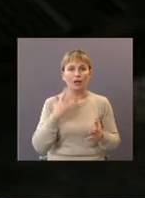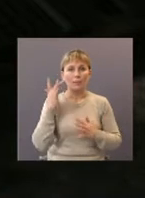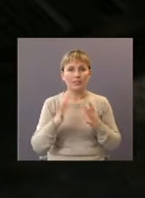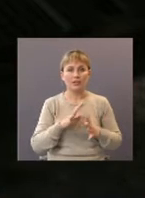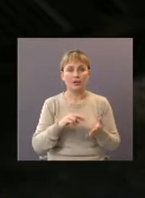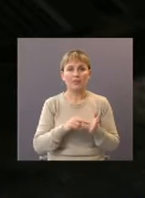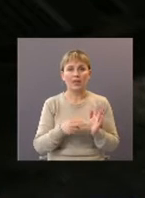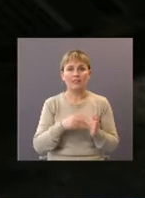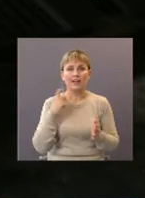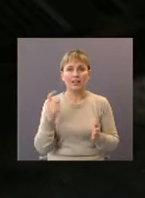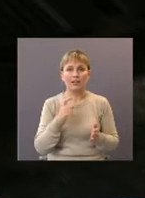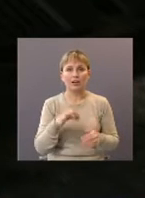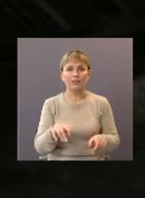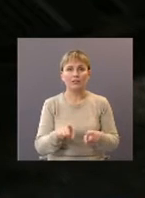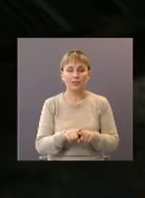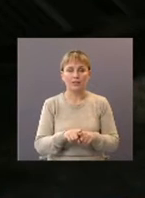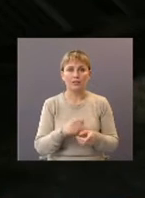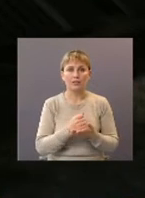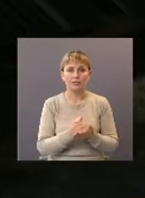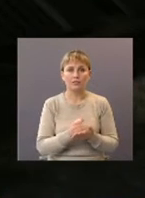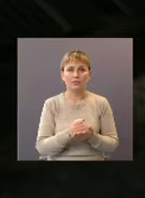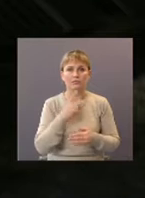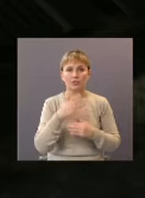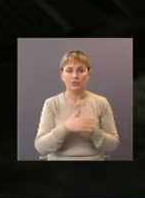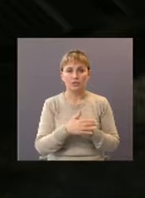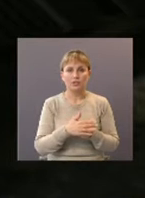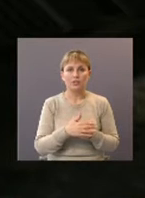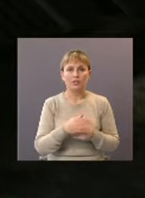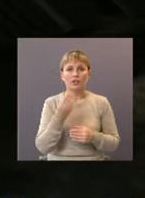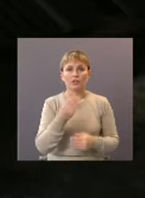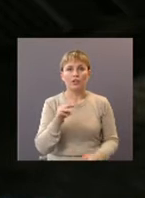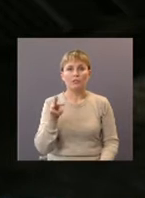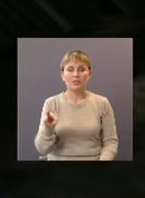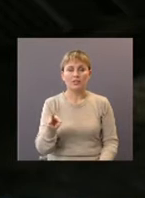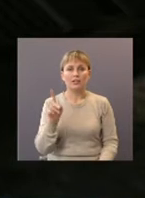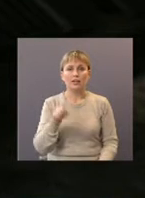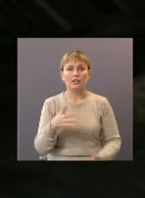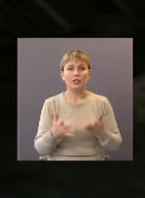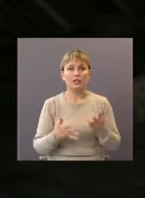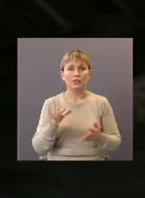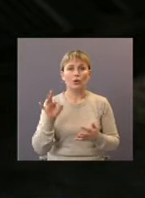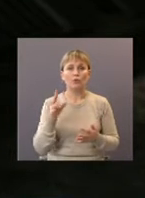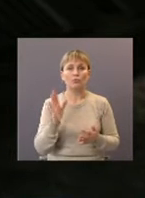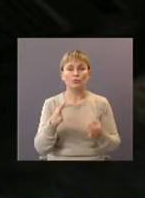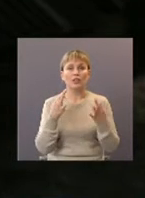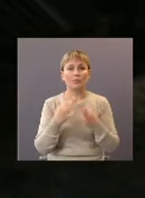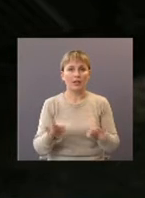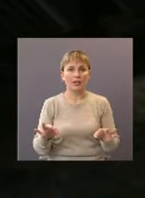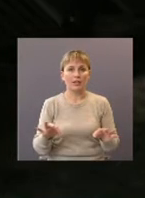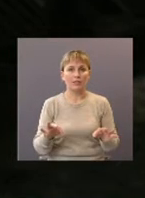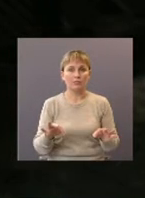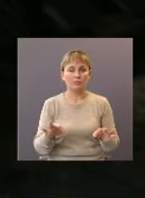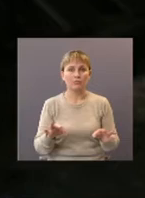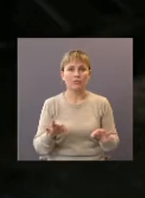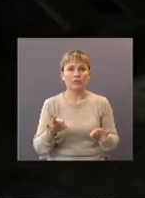плановая экономика. От таких базовых установок предшественника Шавкат Мирзиёев, даже если он будет демократом, а вряд